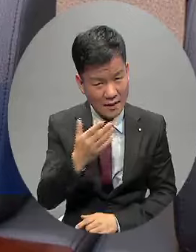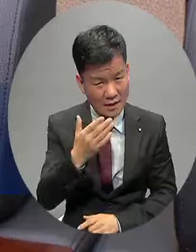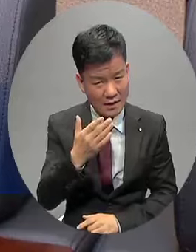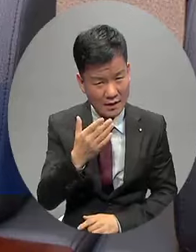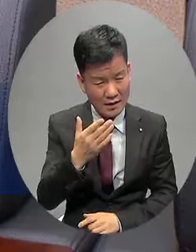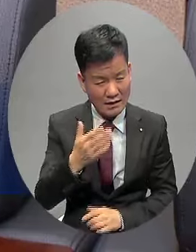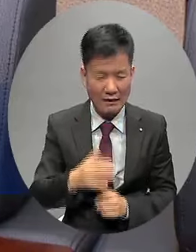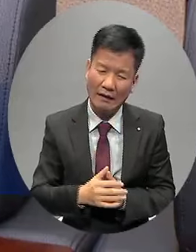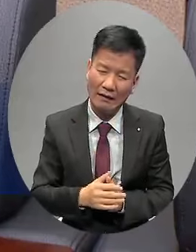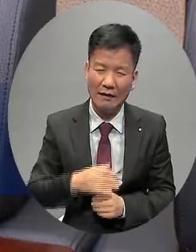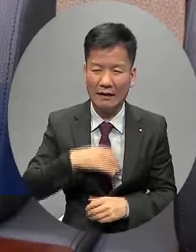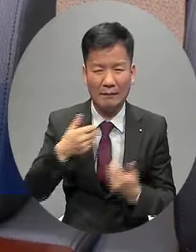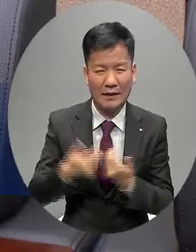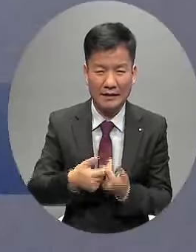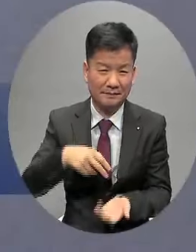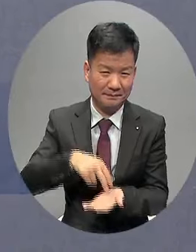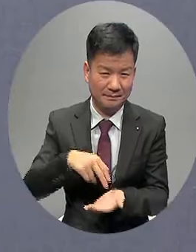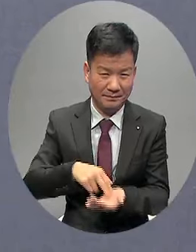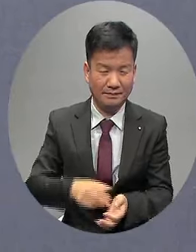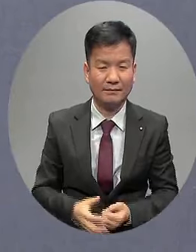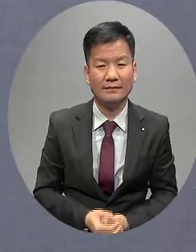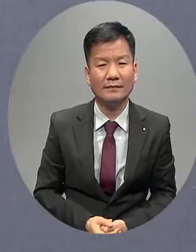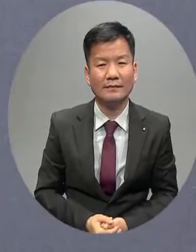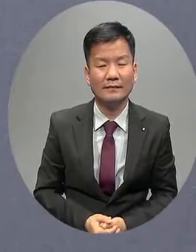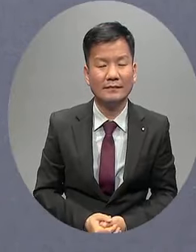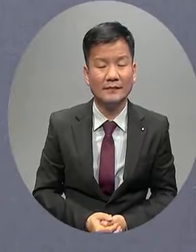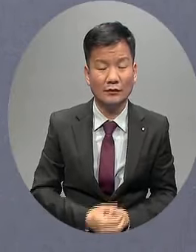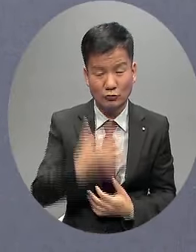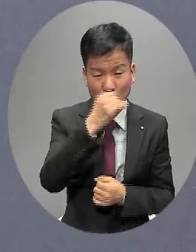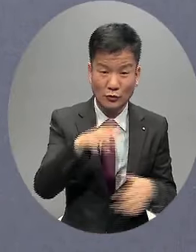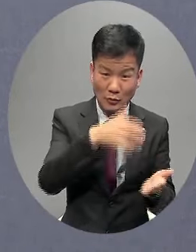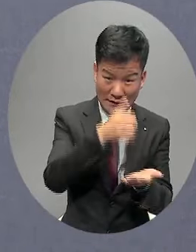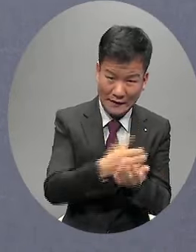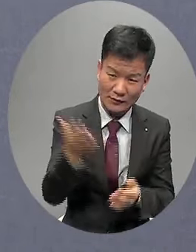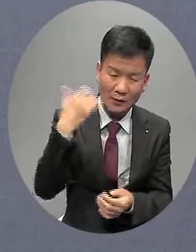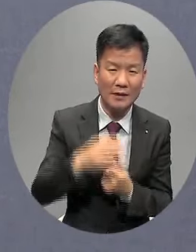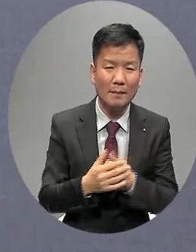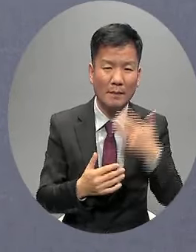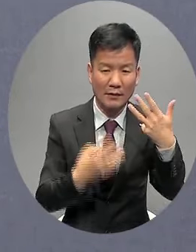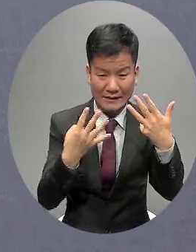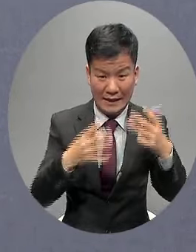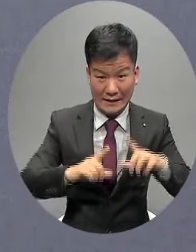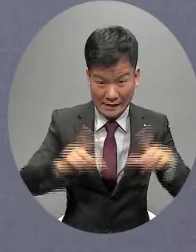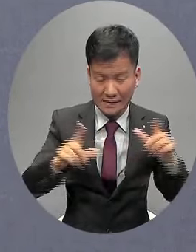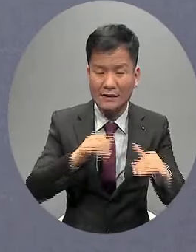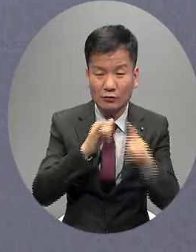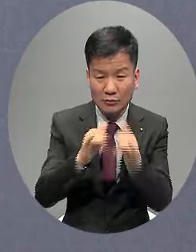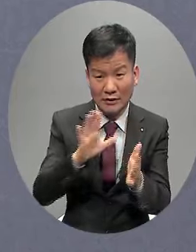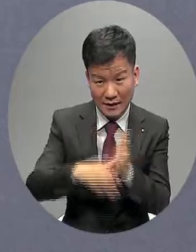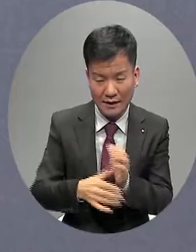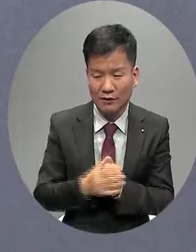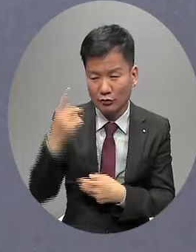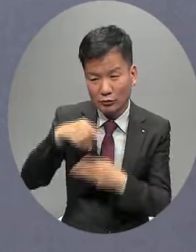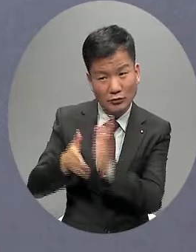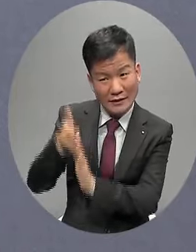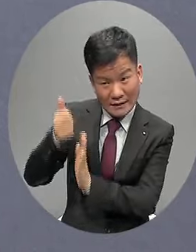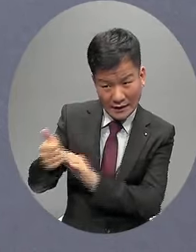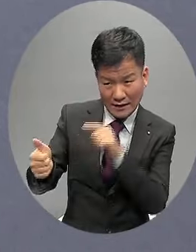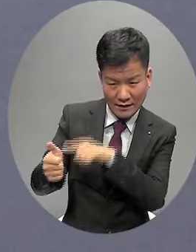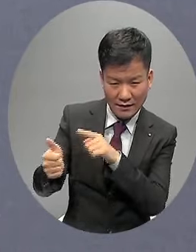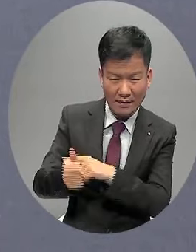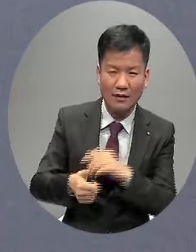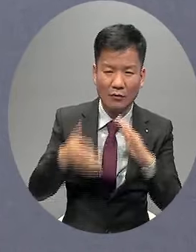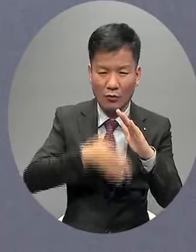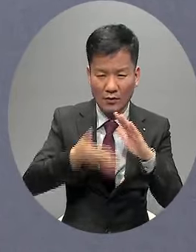굉장히 희귀적이라고 생각을 하고. 앞서 김 지사는 지난 4일 지역신문과 인터뷰를 통해 이범석 청주시장에게